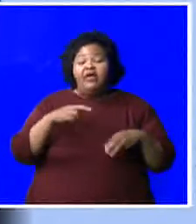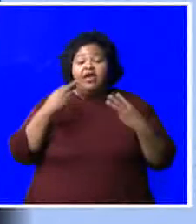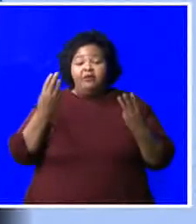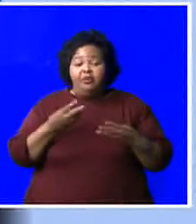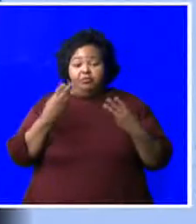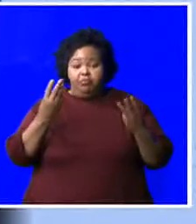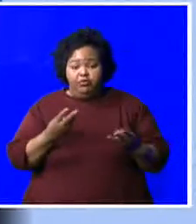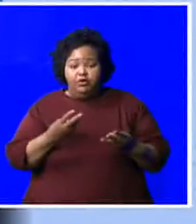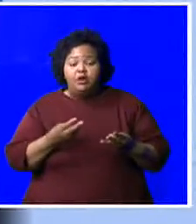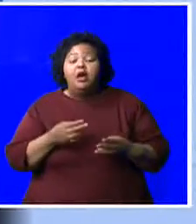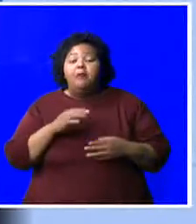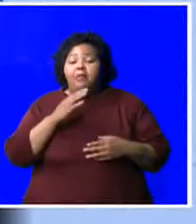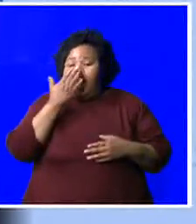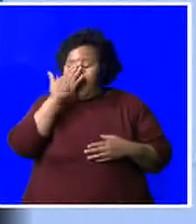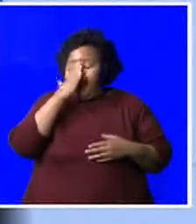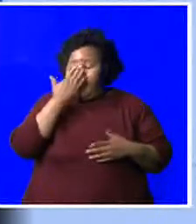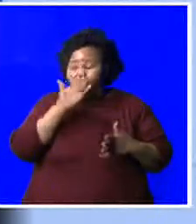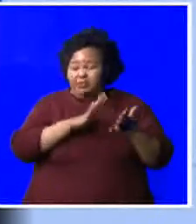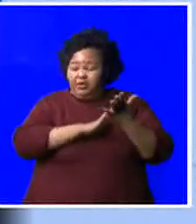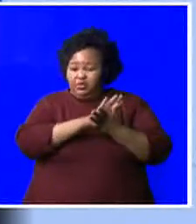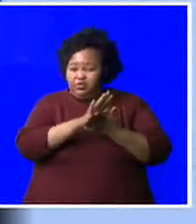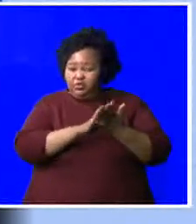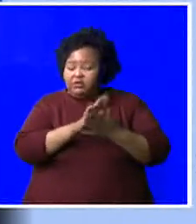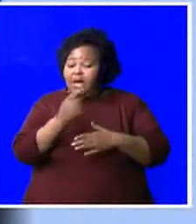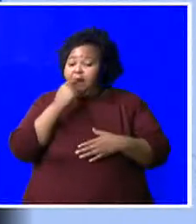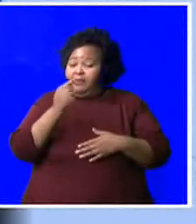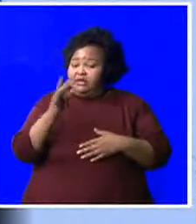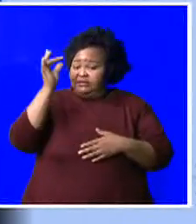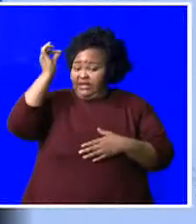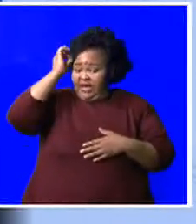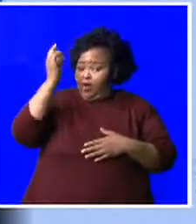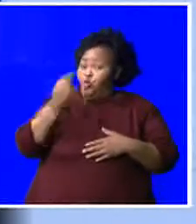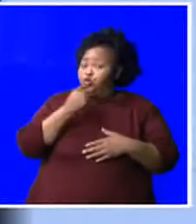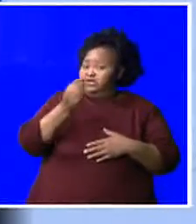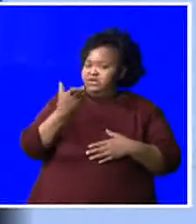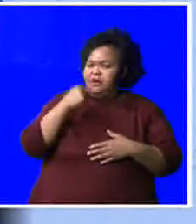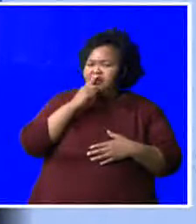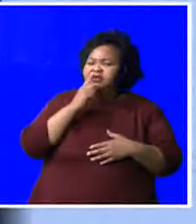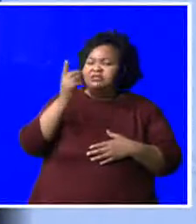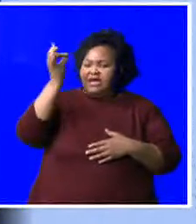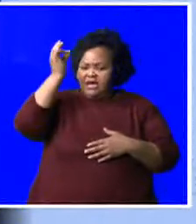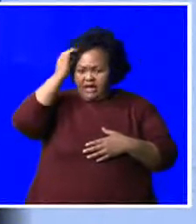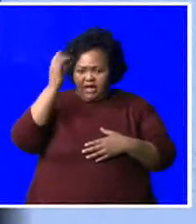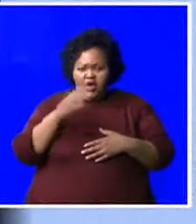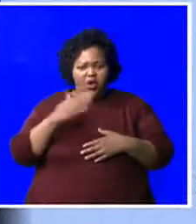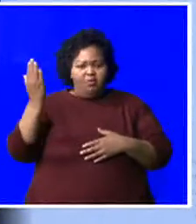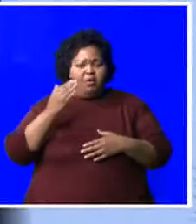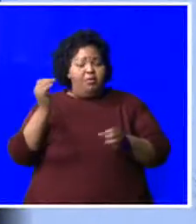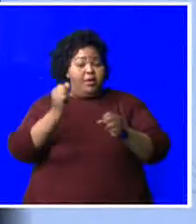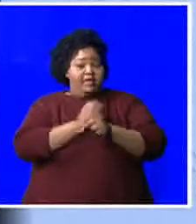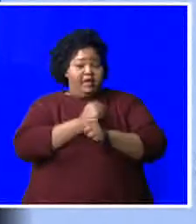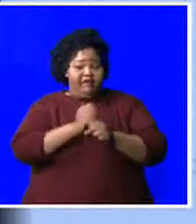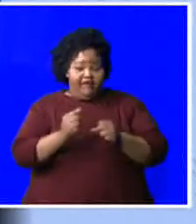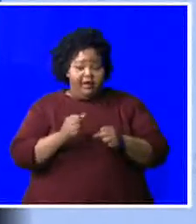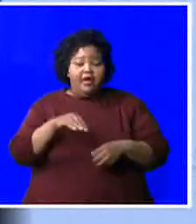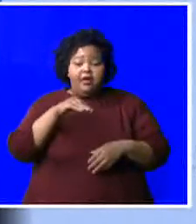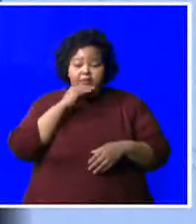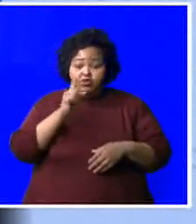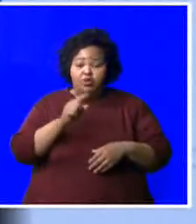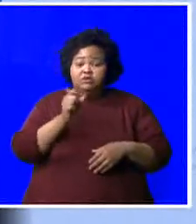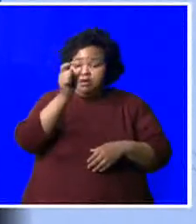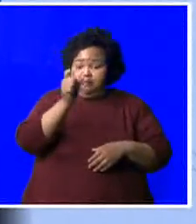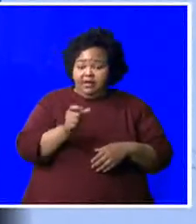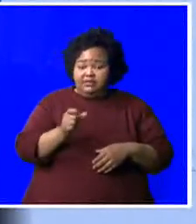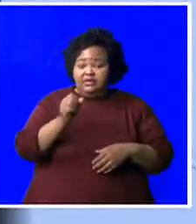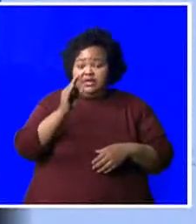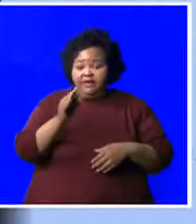nkosi bengathi mine silo semhlaba bengaba kuhle lokuthi vele amaswati swanike lokuthi umuntu logangile vele